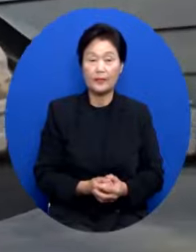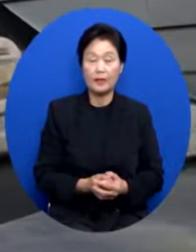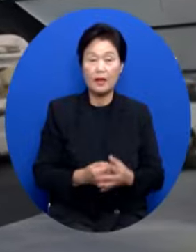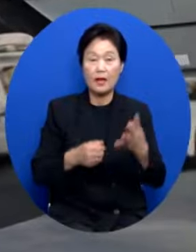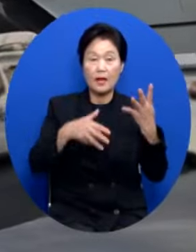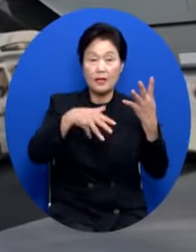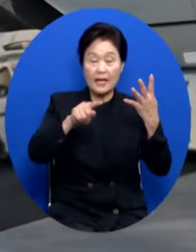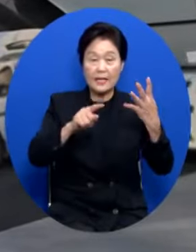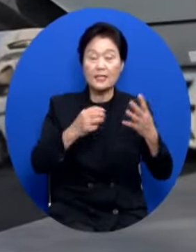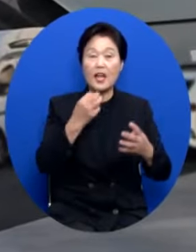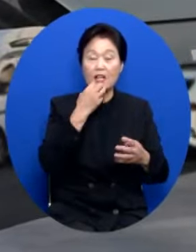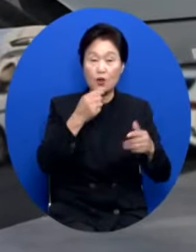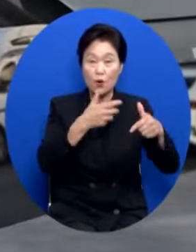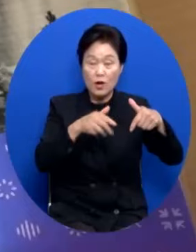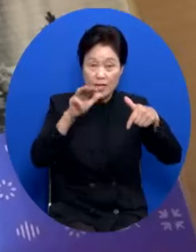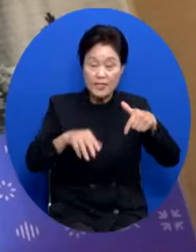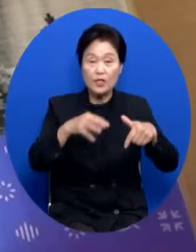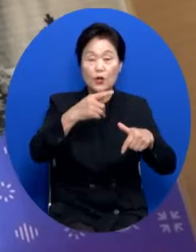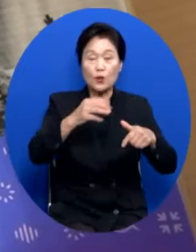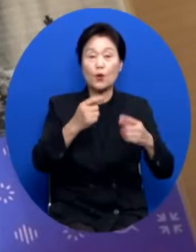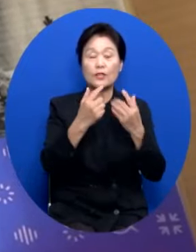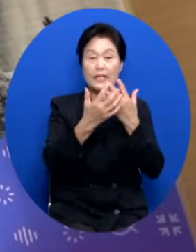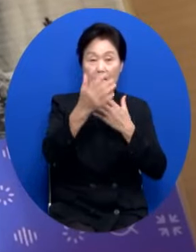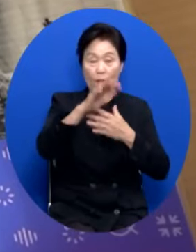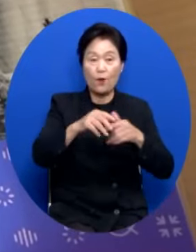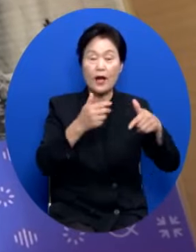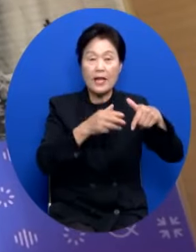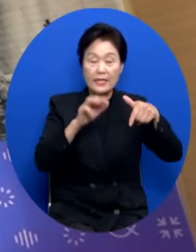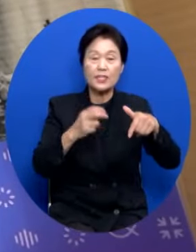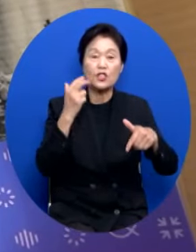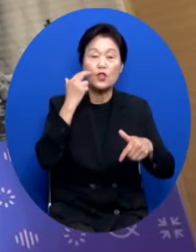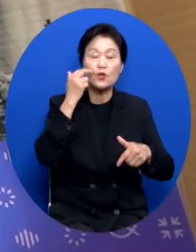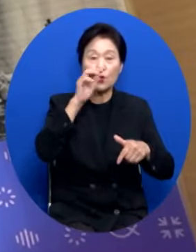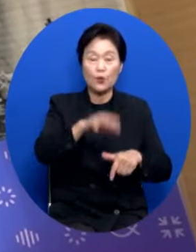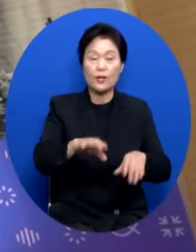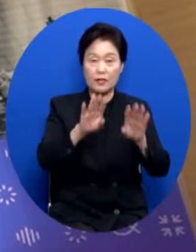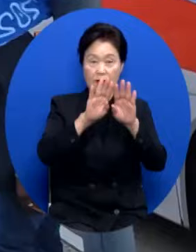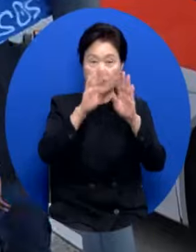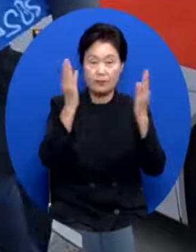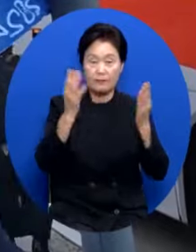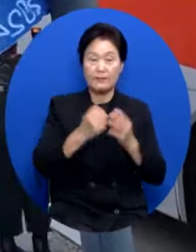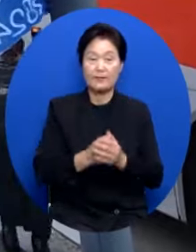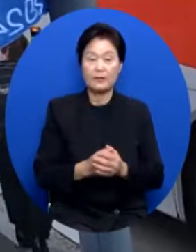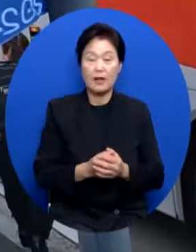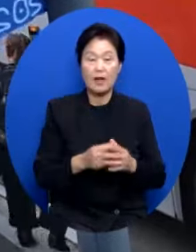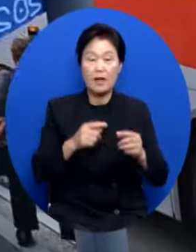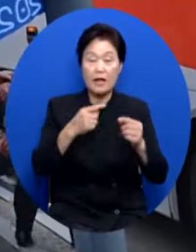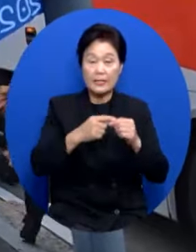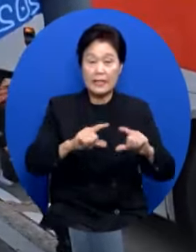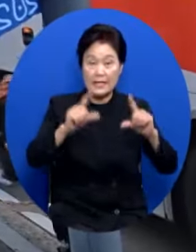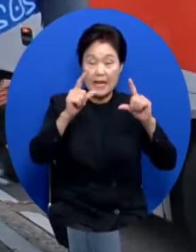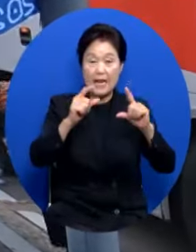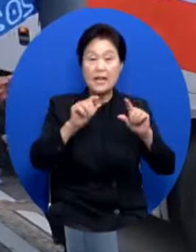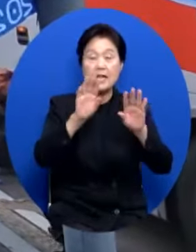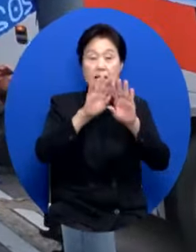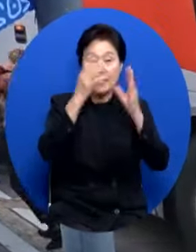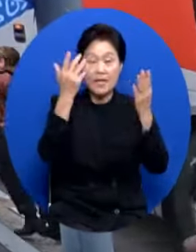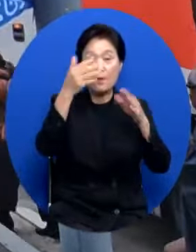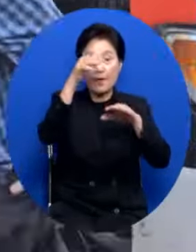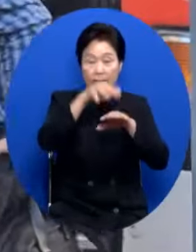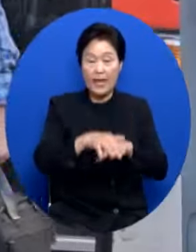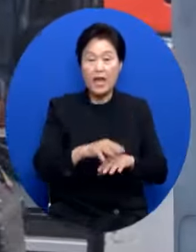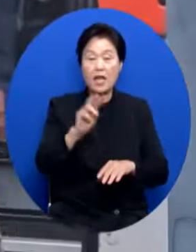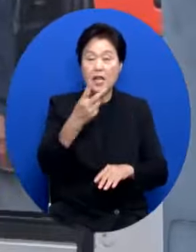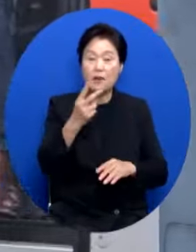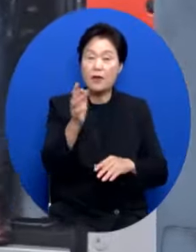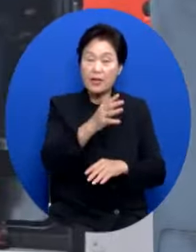제4차 서울-인천-로잔대회가 22일 인천 송도에서 개막했습니다. 첫날 개회예배 현장은 200여 개